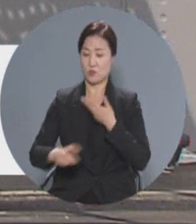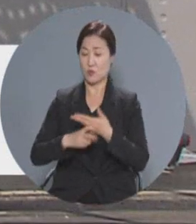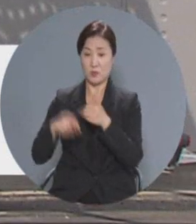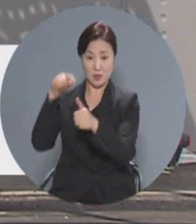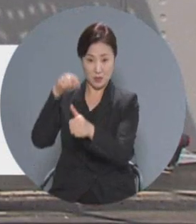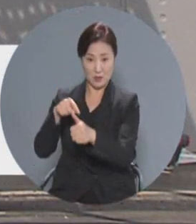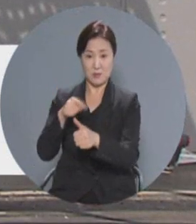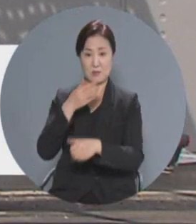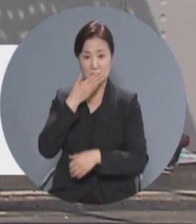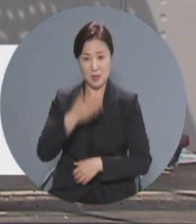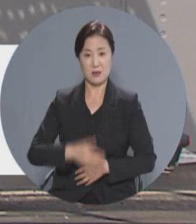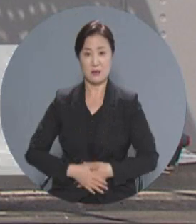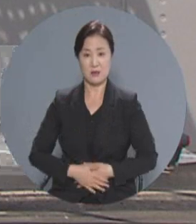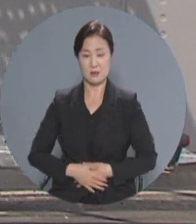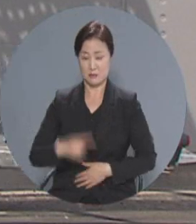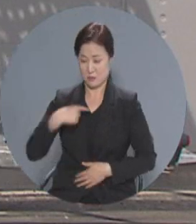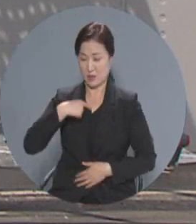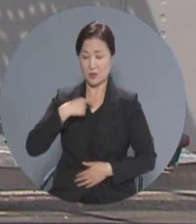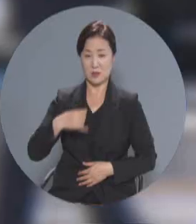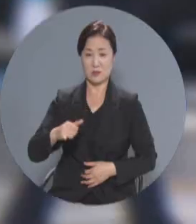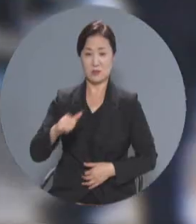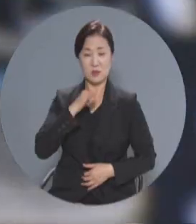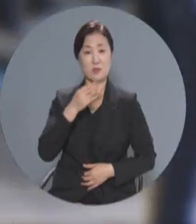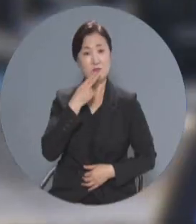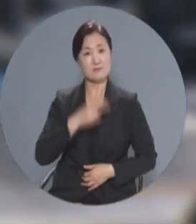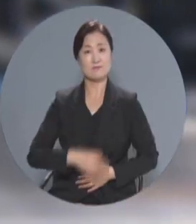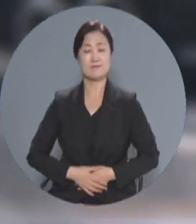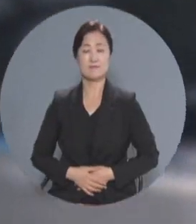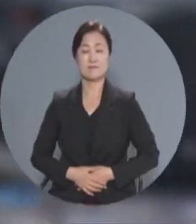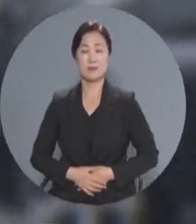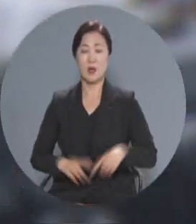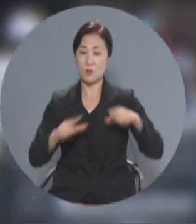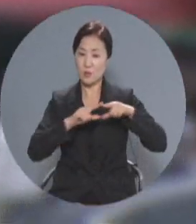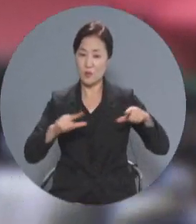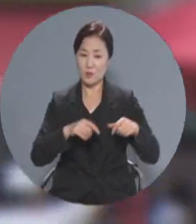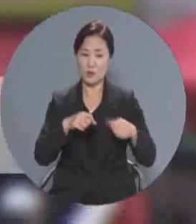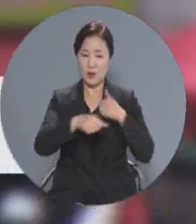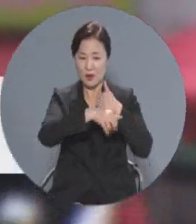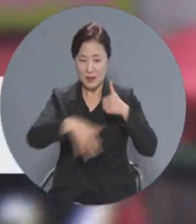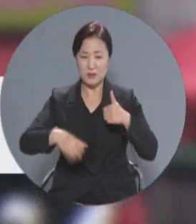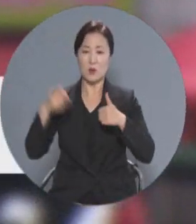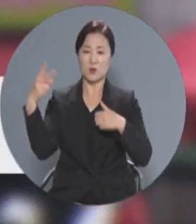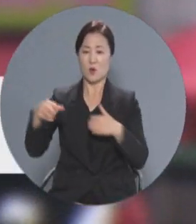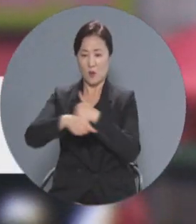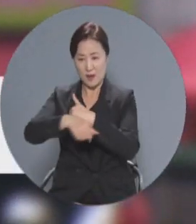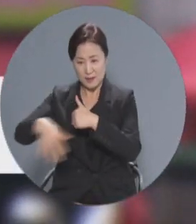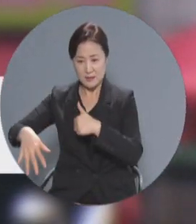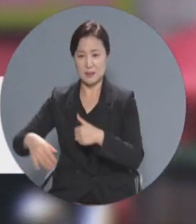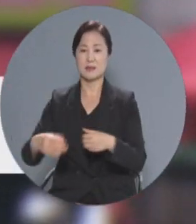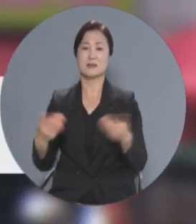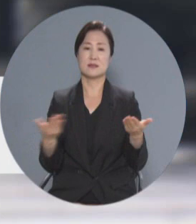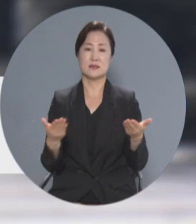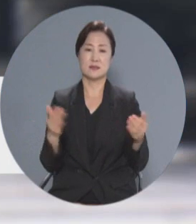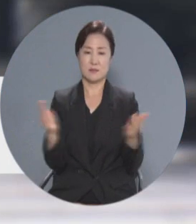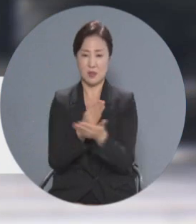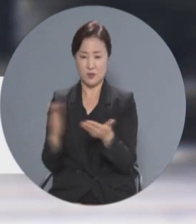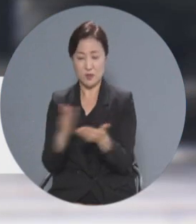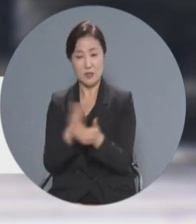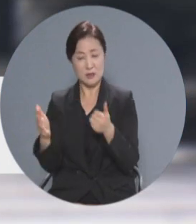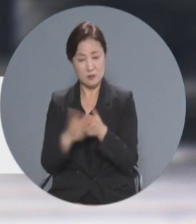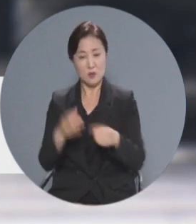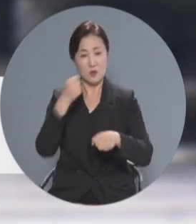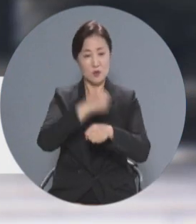해도 자기들한테 불이익이 없으니까. 또 보통 하청, 재하청을 거쳐 일감을 받기 때문에